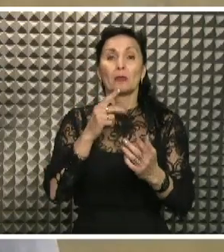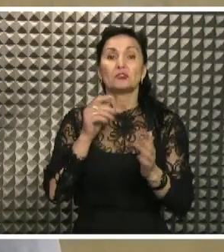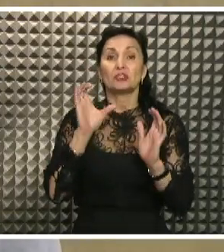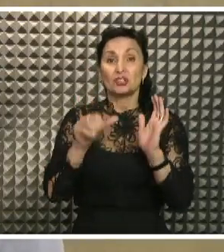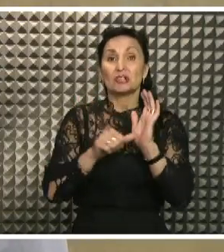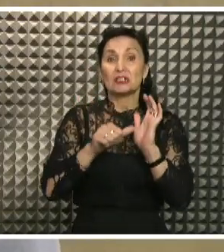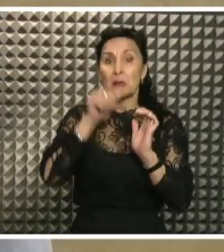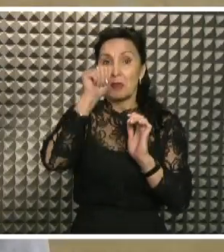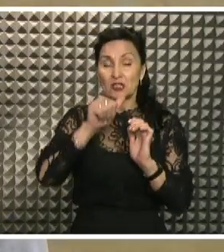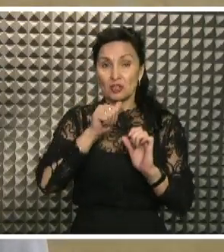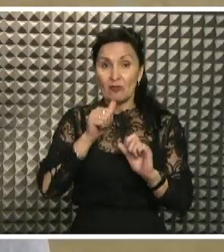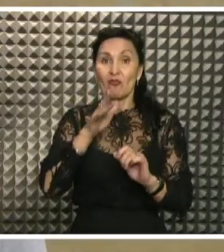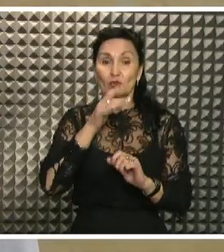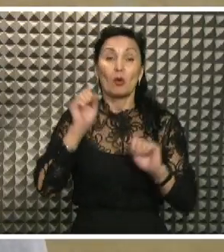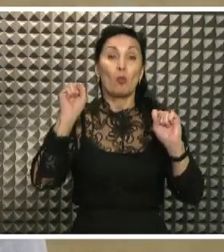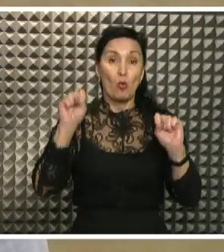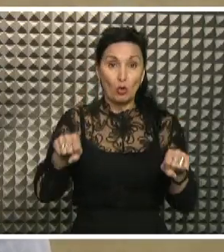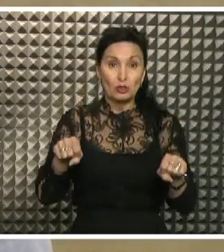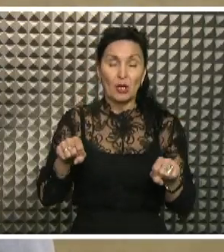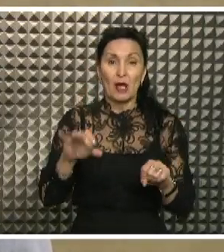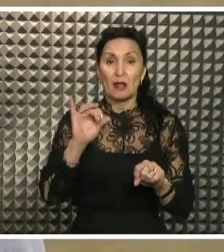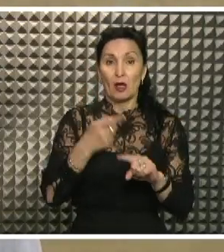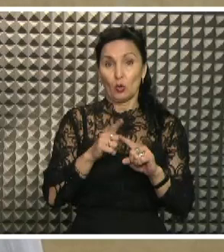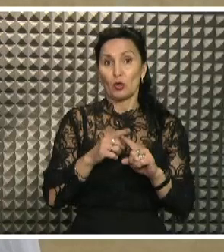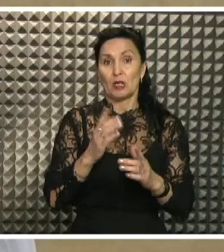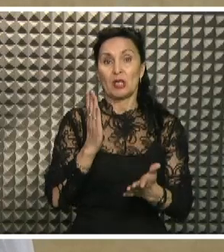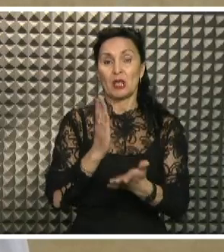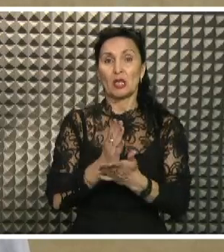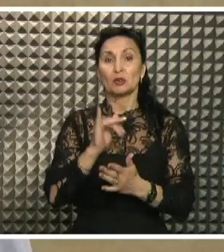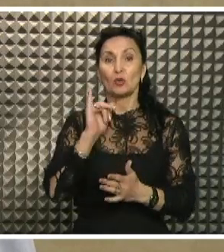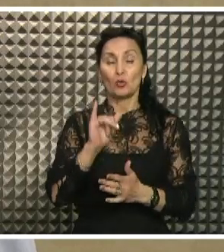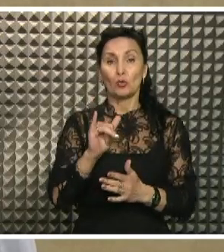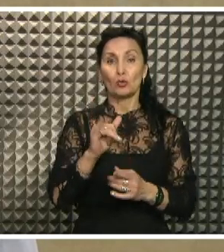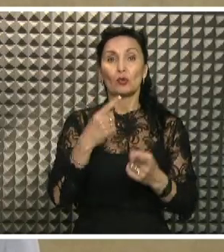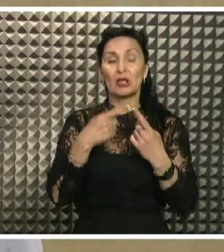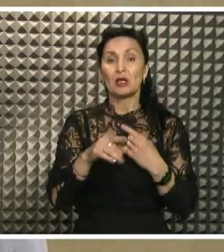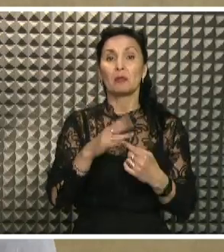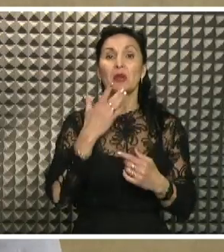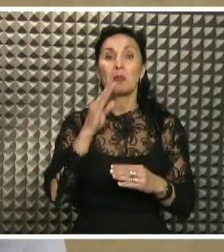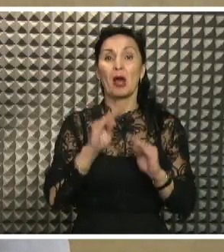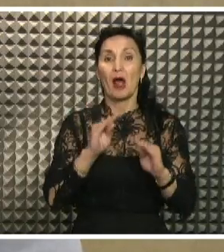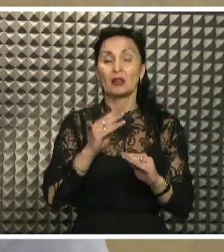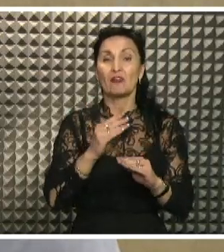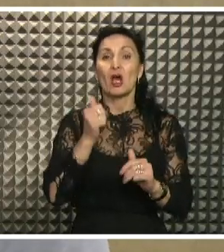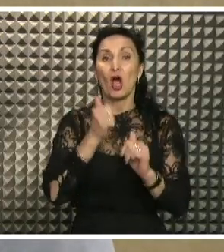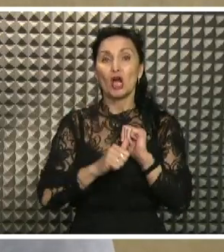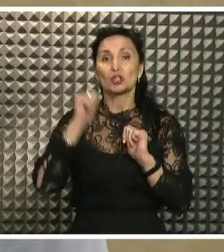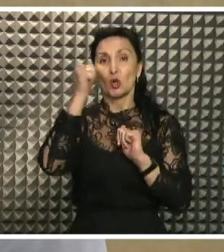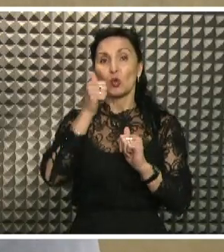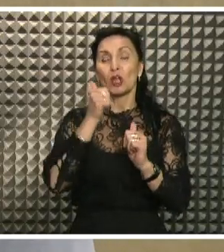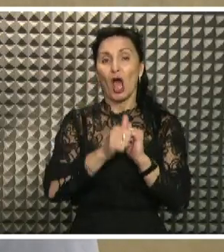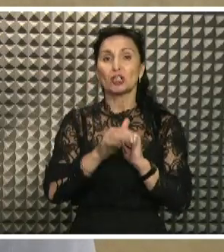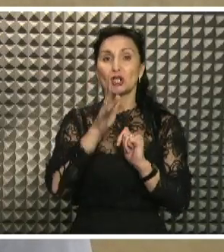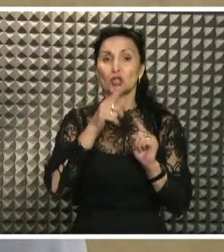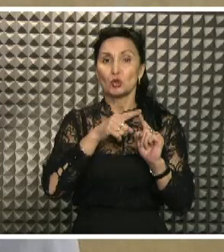6-месячного возраста без ограничений возрастных, которые есть по другим препаратам. Это каждый год, каждый сезон у нас с